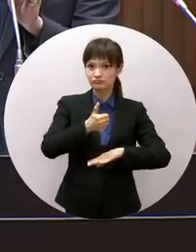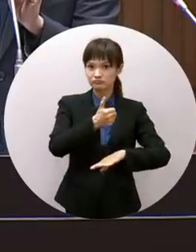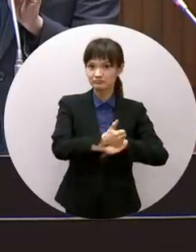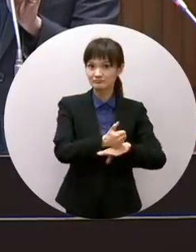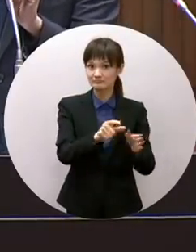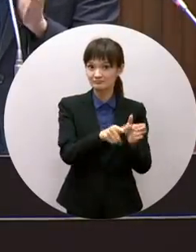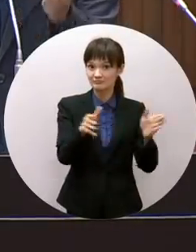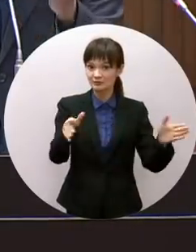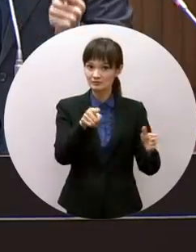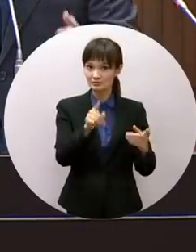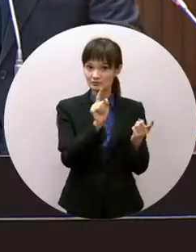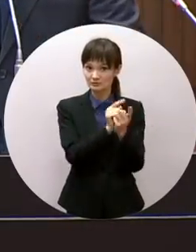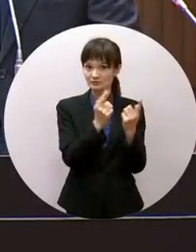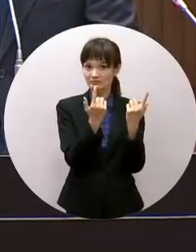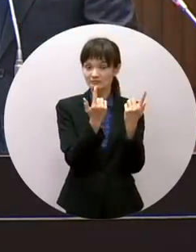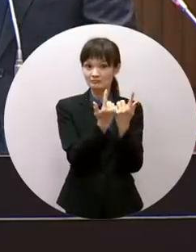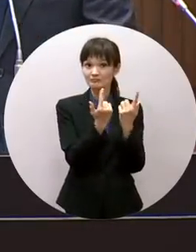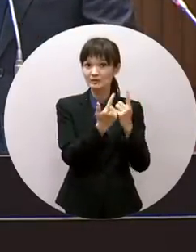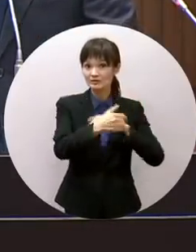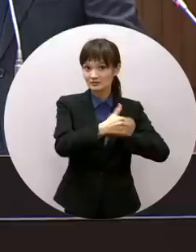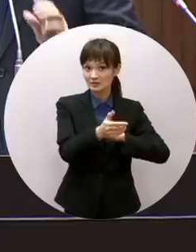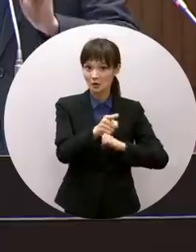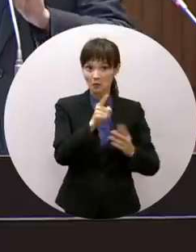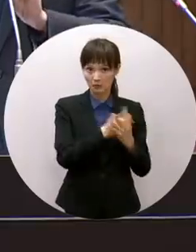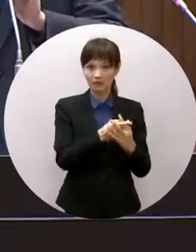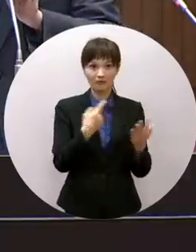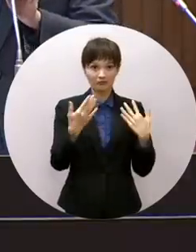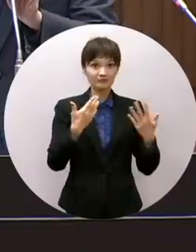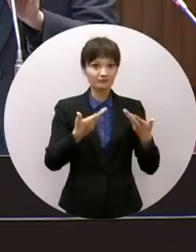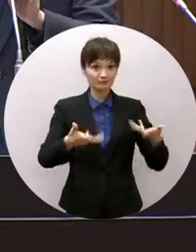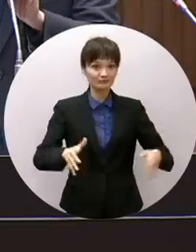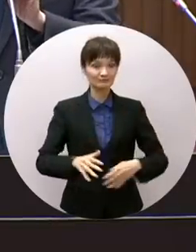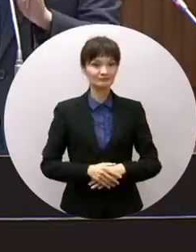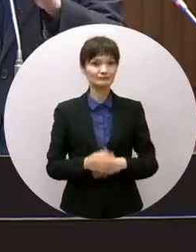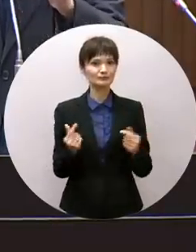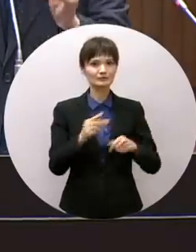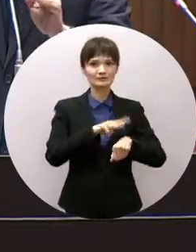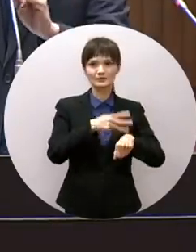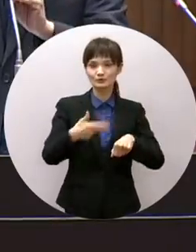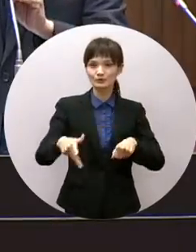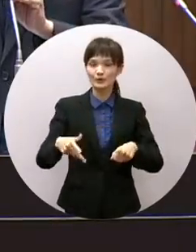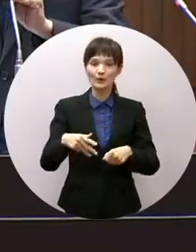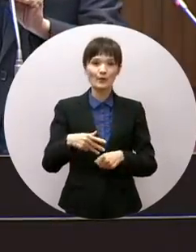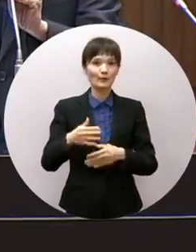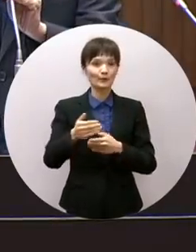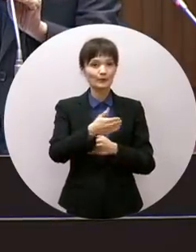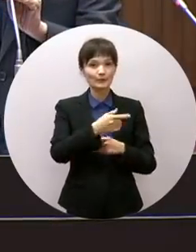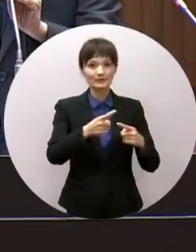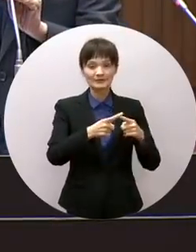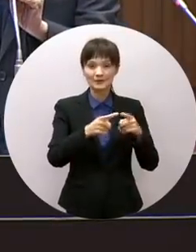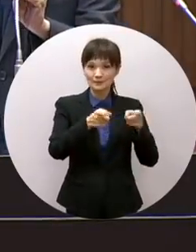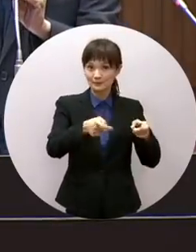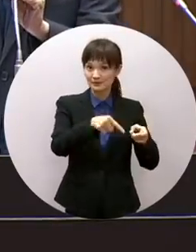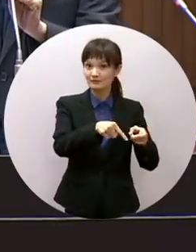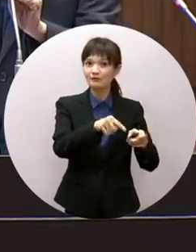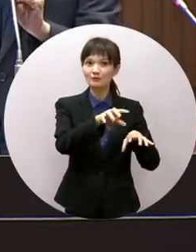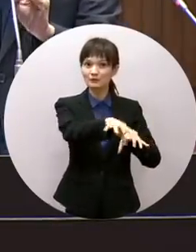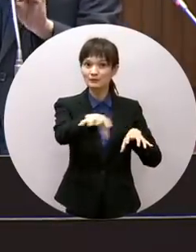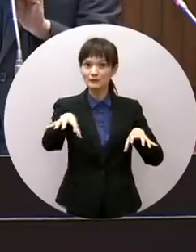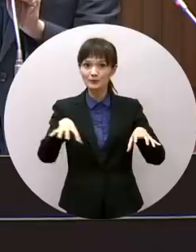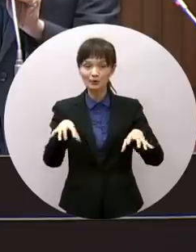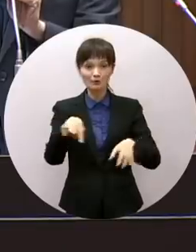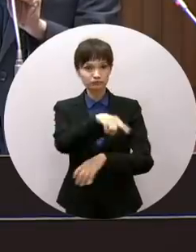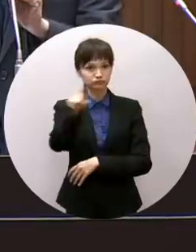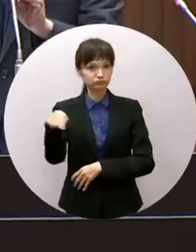上你对台北县了解很多。那你的什么淡水渔人码头啊，有几个地方啊，事实上大家还